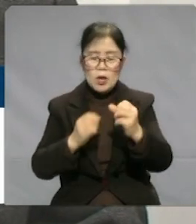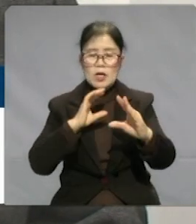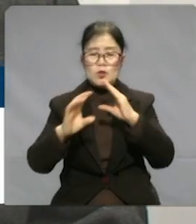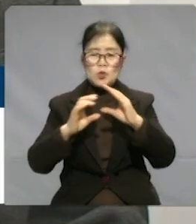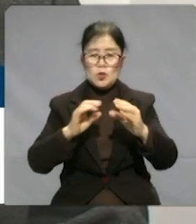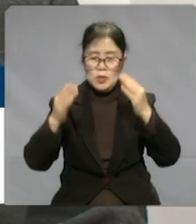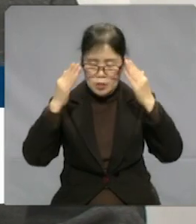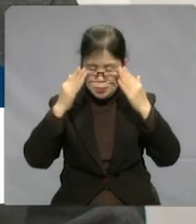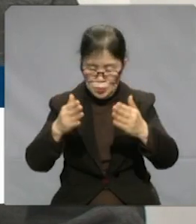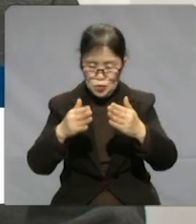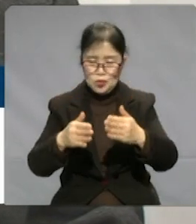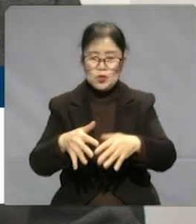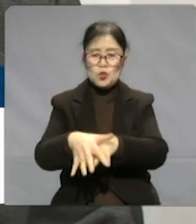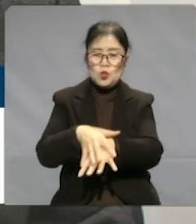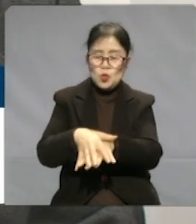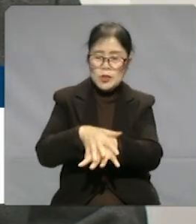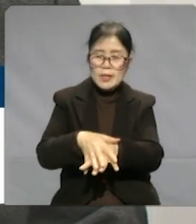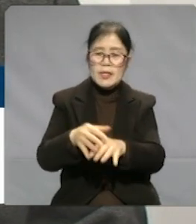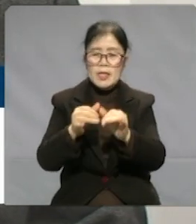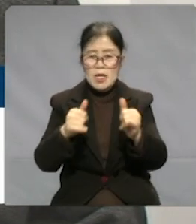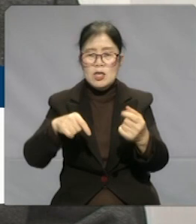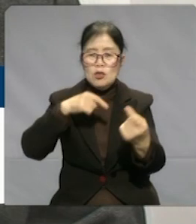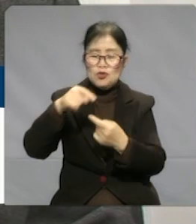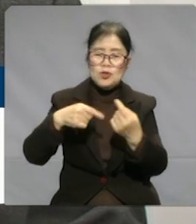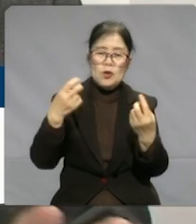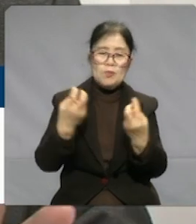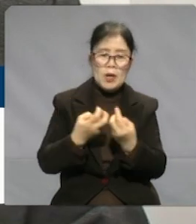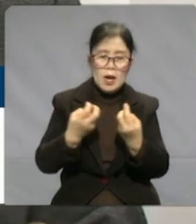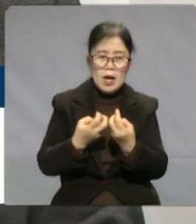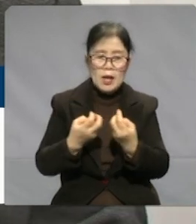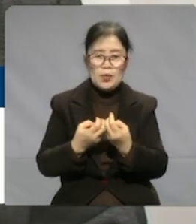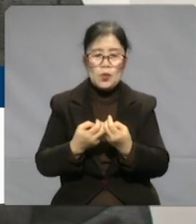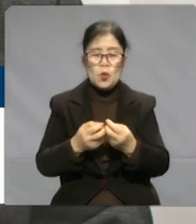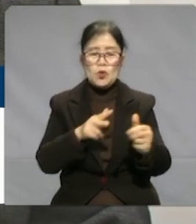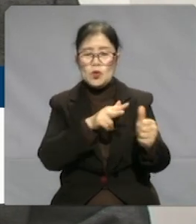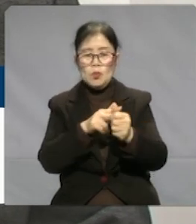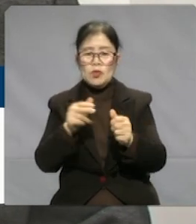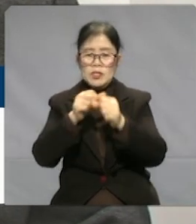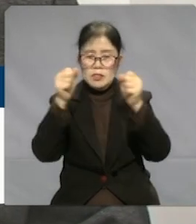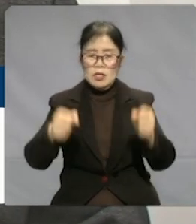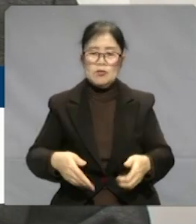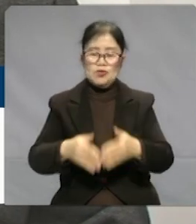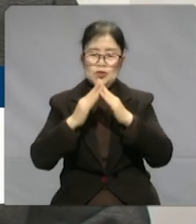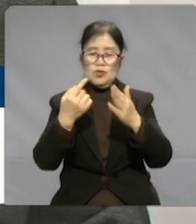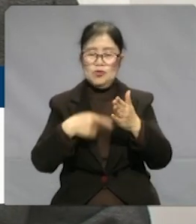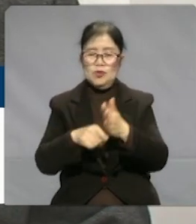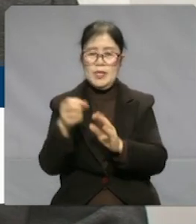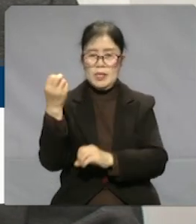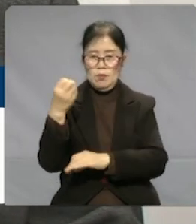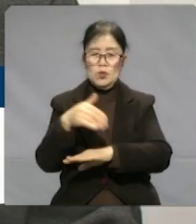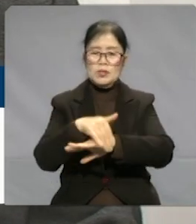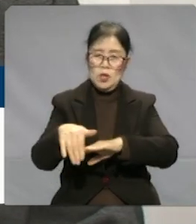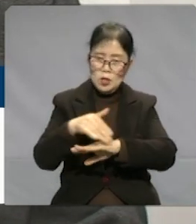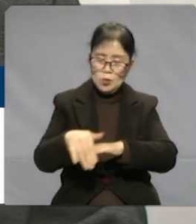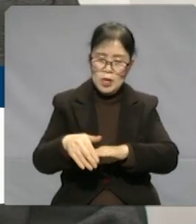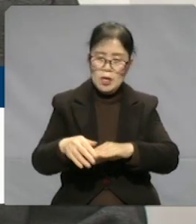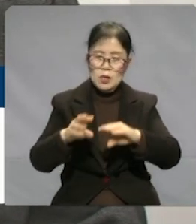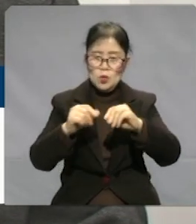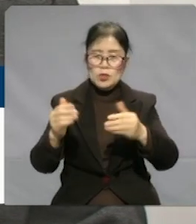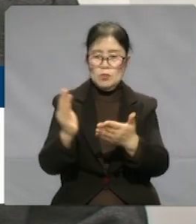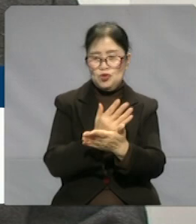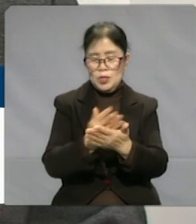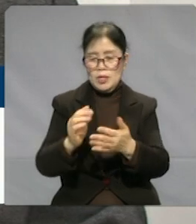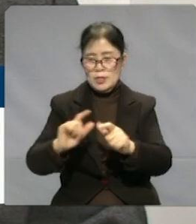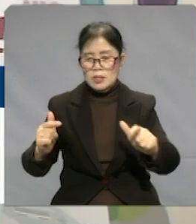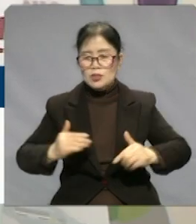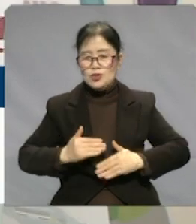집중하고 조직과 인력 운영 방안, 그다음에 정보통신 시스템 구축을 위한 기본 설계, 토지 분할 등을